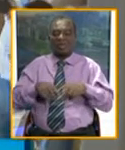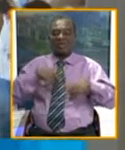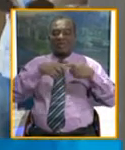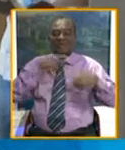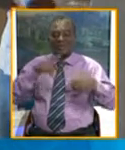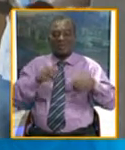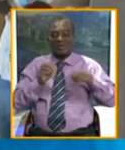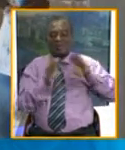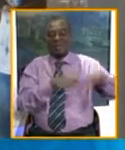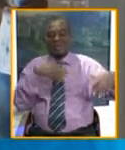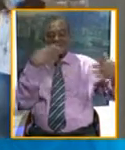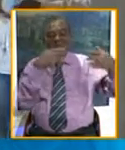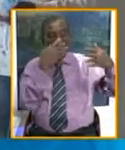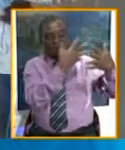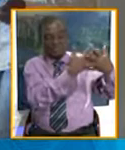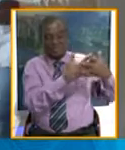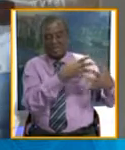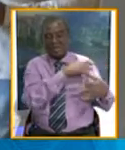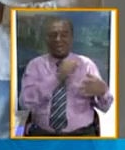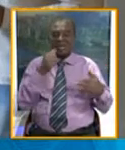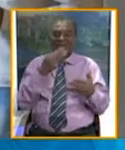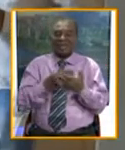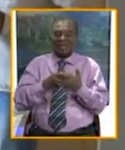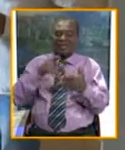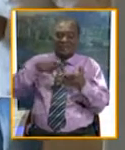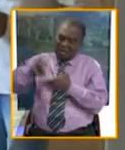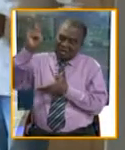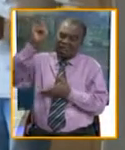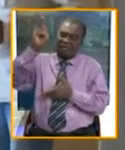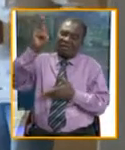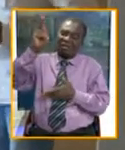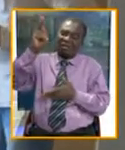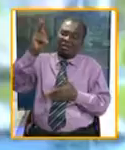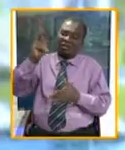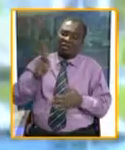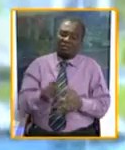1 à 24 mois et des amendes de 500 000 à 10 millions de francs CFA.